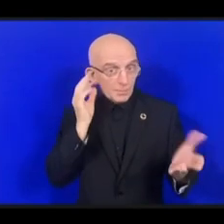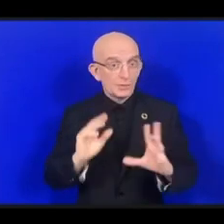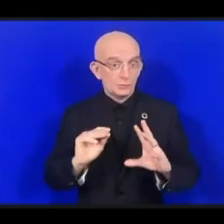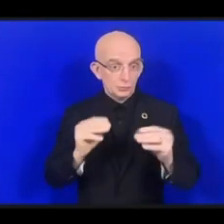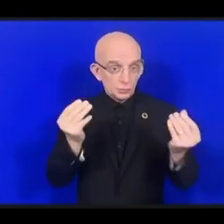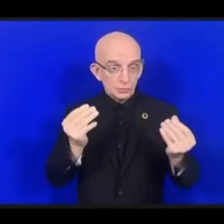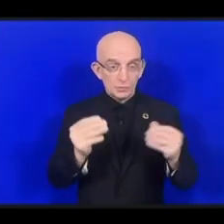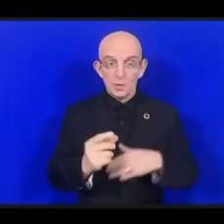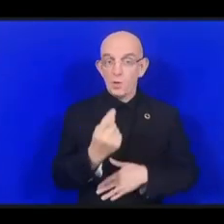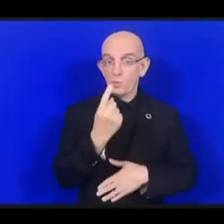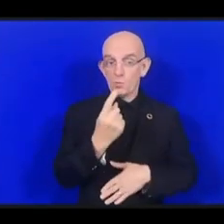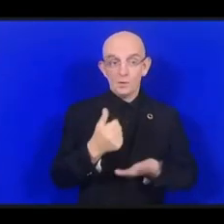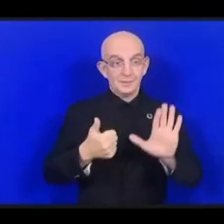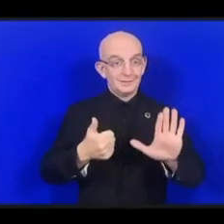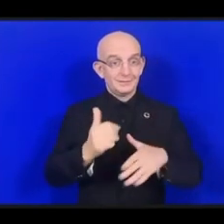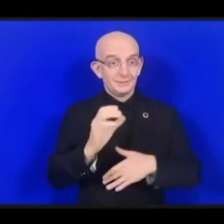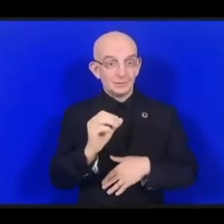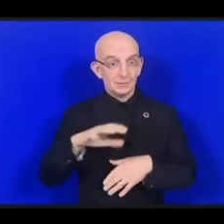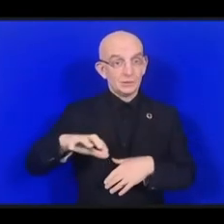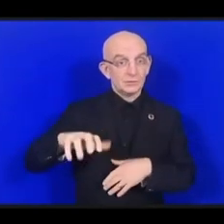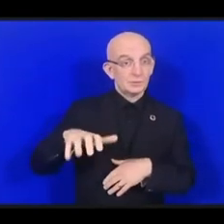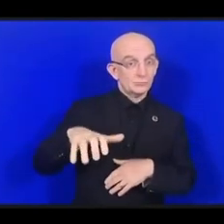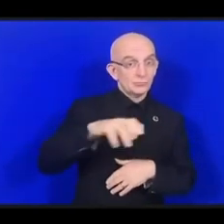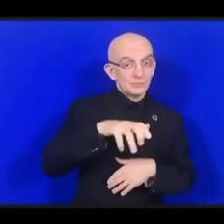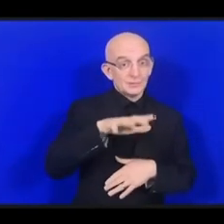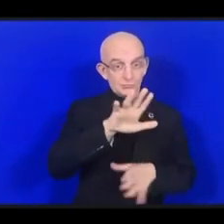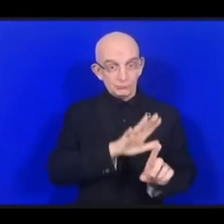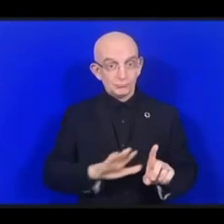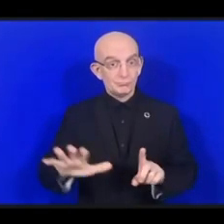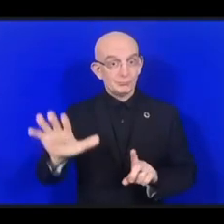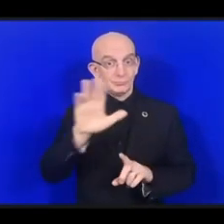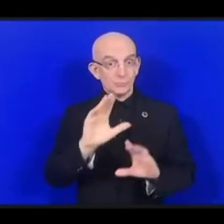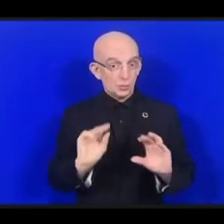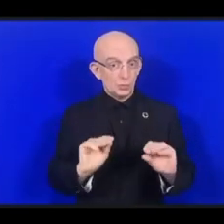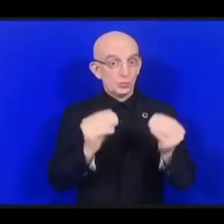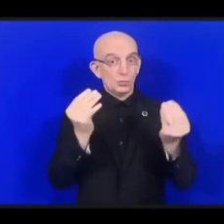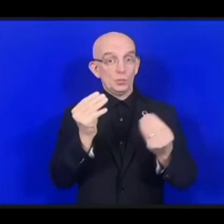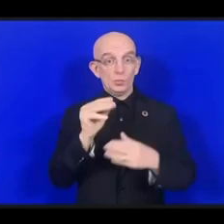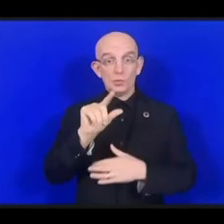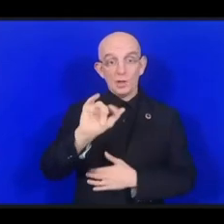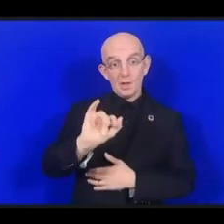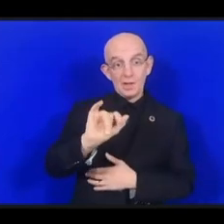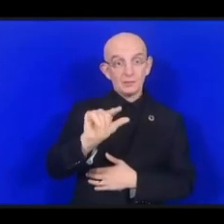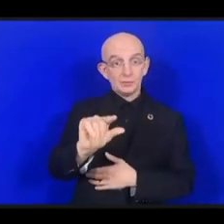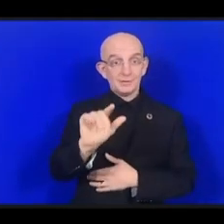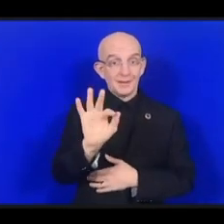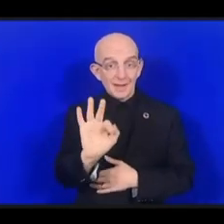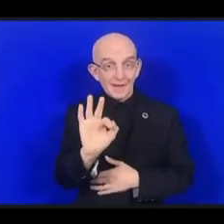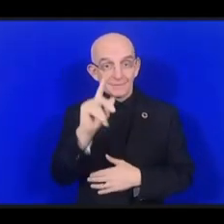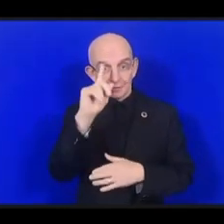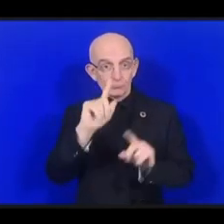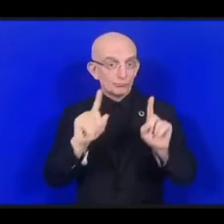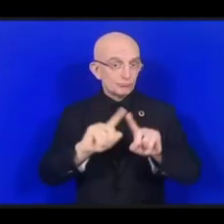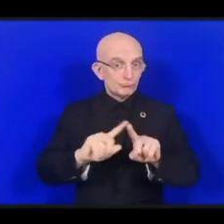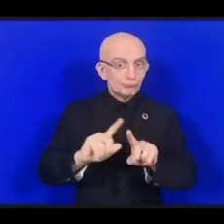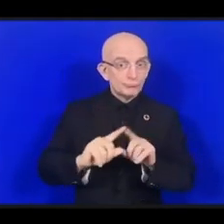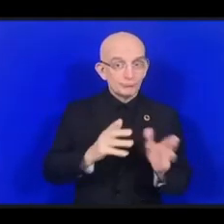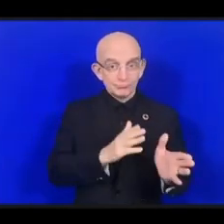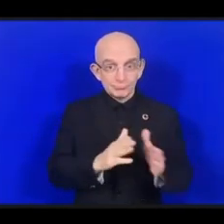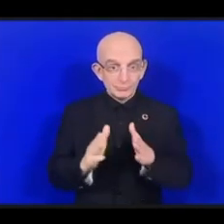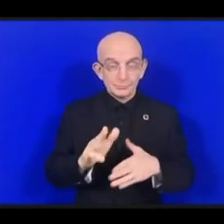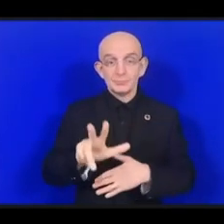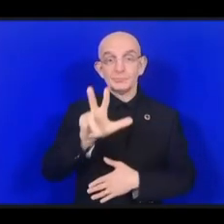FGI ainsi que 35 centres distant du FGI ont permis à des centaines voir des milliers de